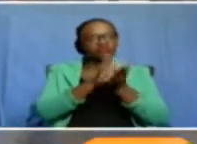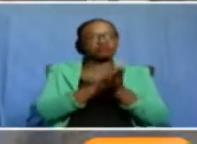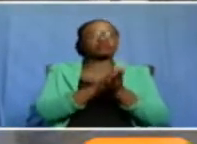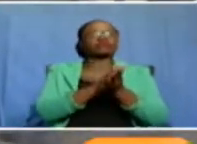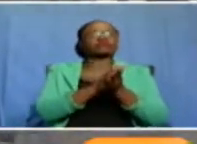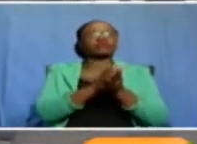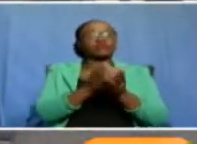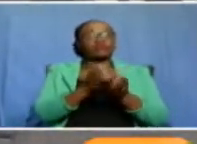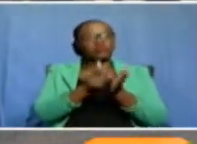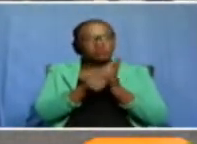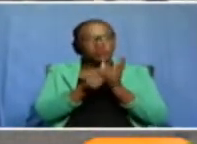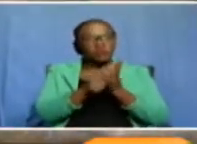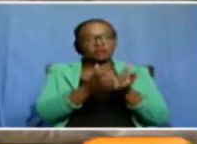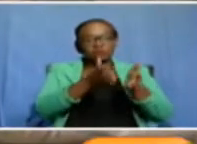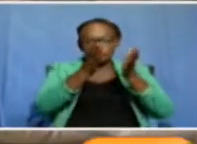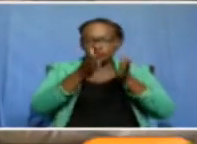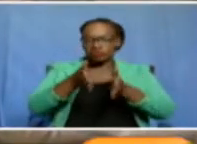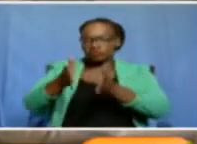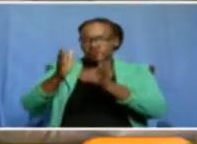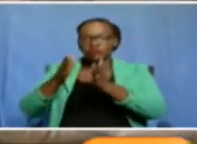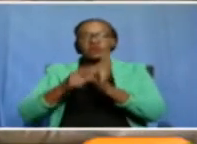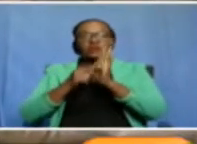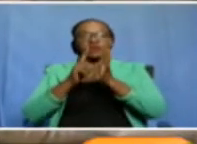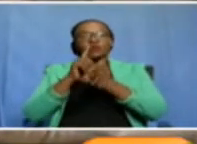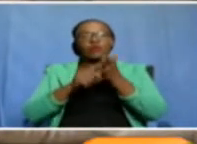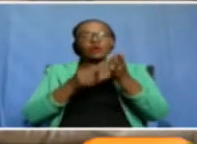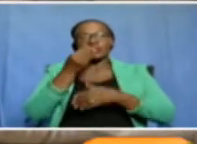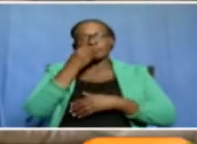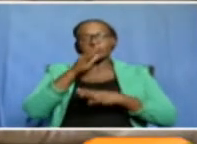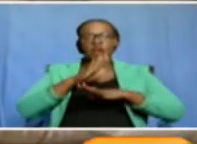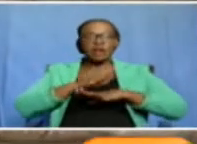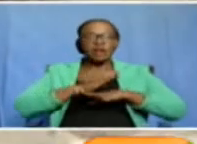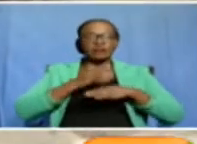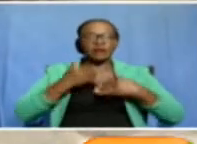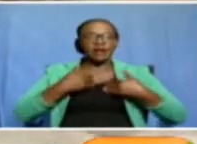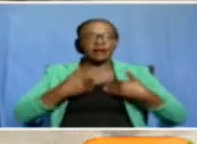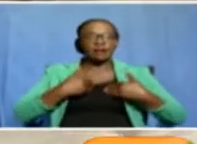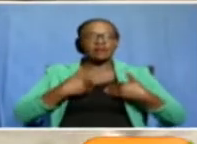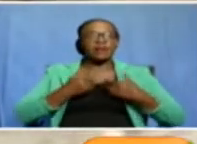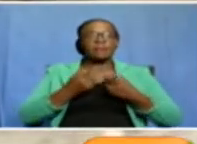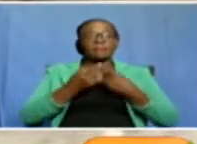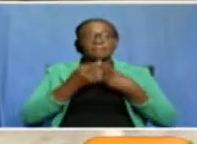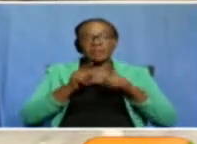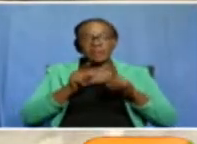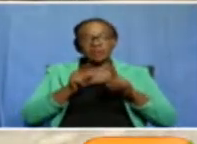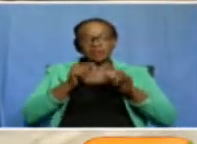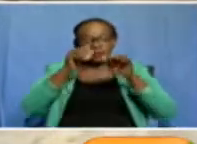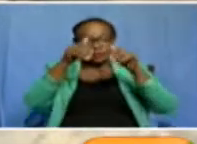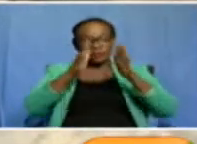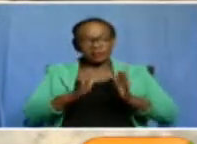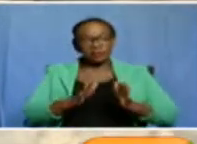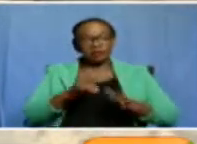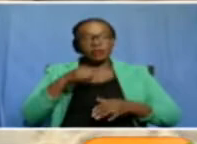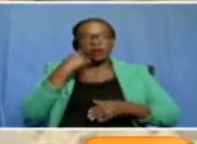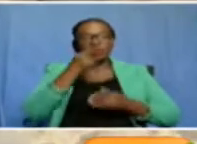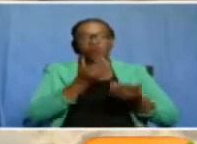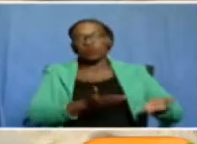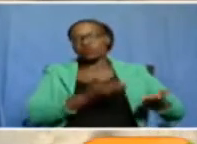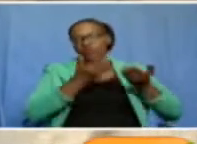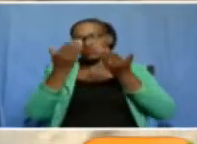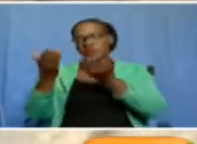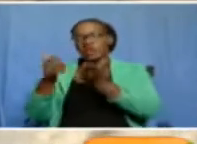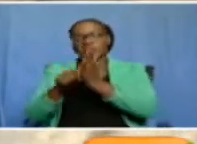ya mahindi. Ni ishara tosha kuwa kuna chakula ya kutosha. Hata hivyo, wakulima waliowasilisha zao lao